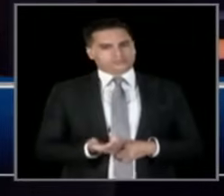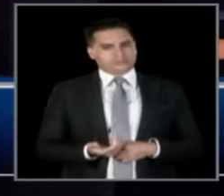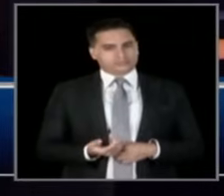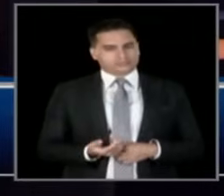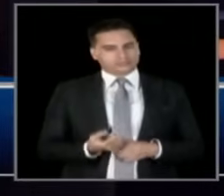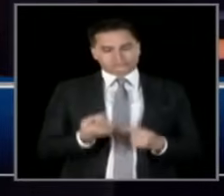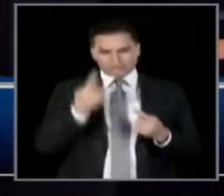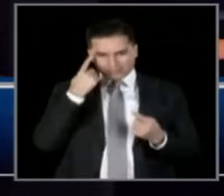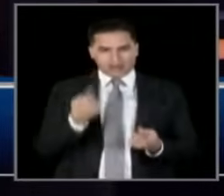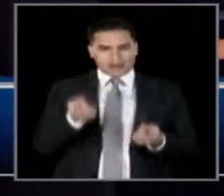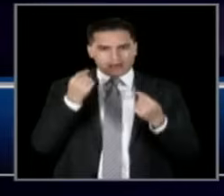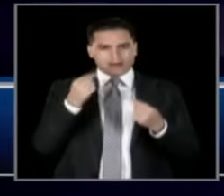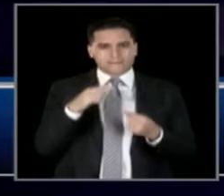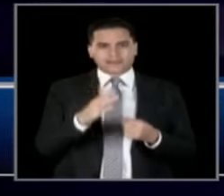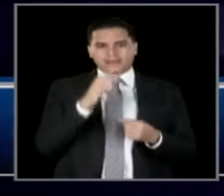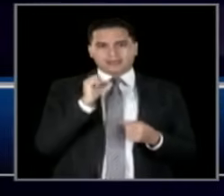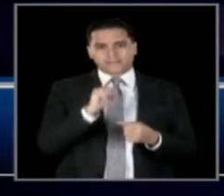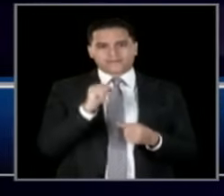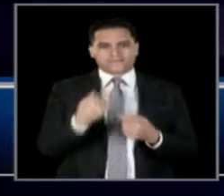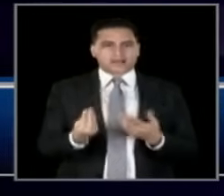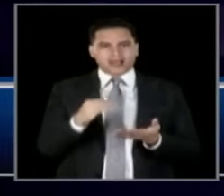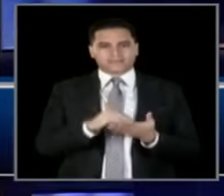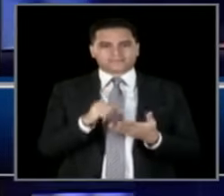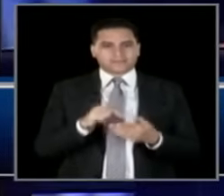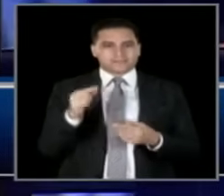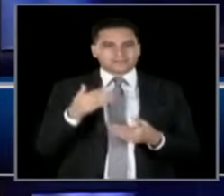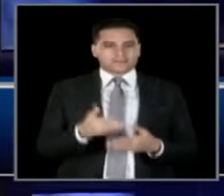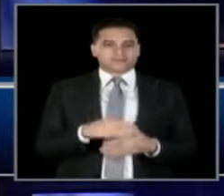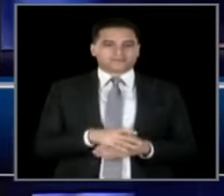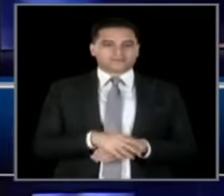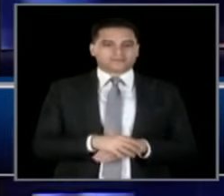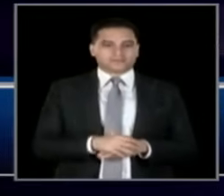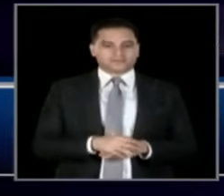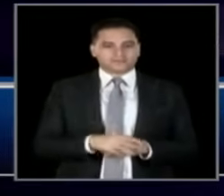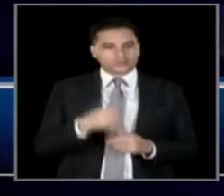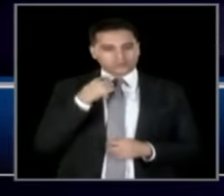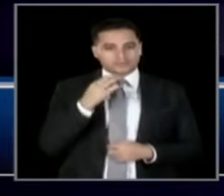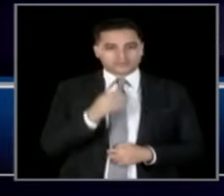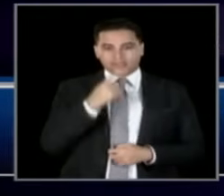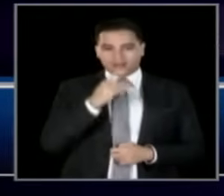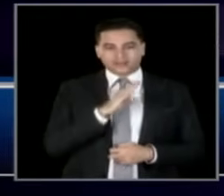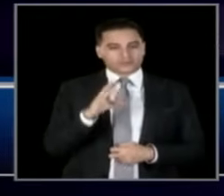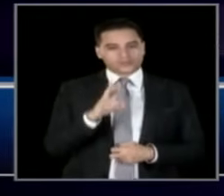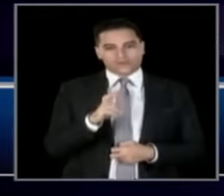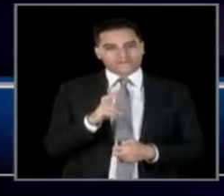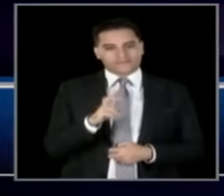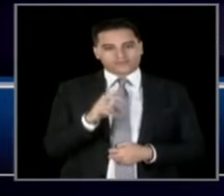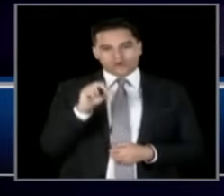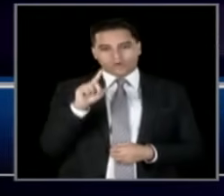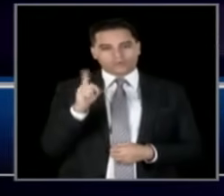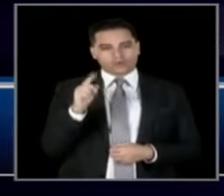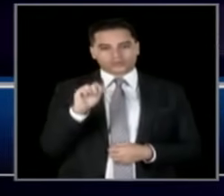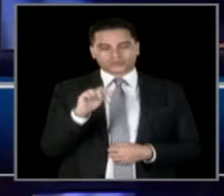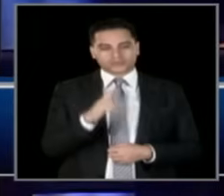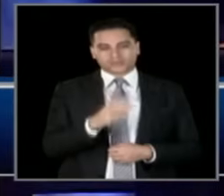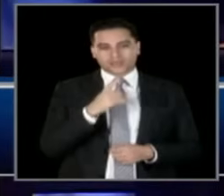أعجب إجابة ليك في تاريخ اشتراكك في البرنامج. خسارة. ما تتكلمش خلاص.